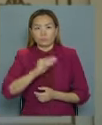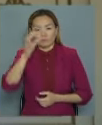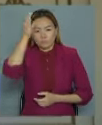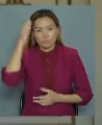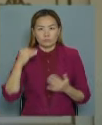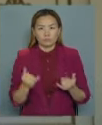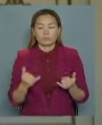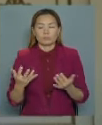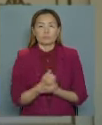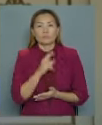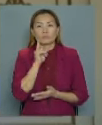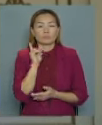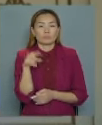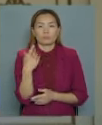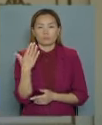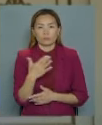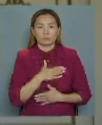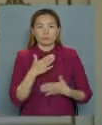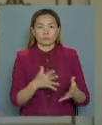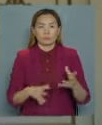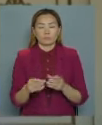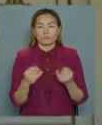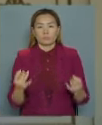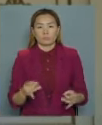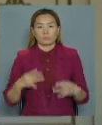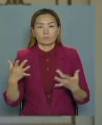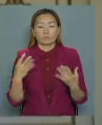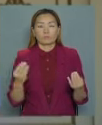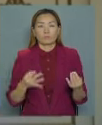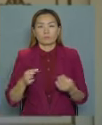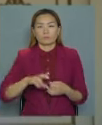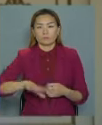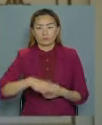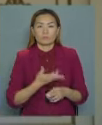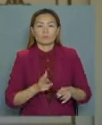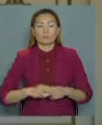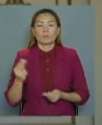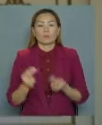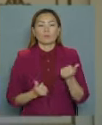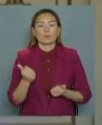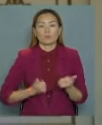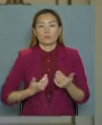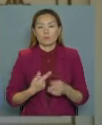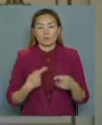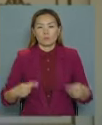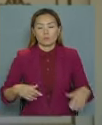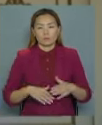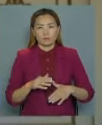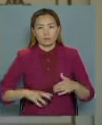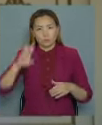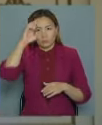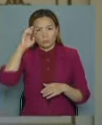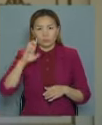на сегодня вы являетесь лучшими из лучших. Я благодарю вас за то, что вы прославляете честь нашей области на интеллектуальных соревнованиях различного уровня.